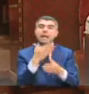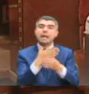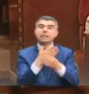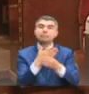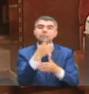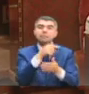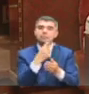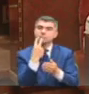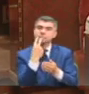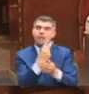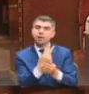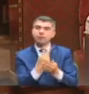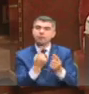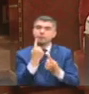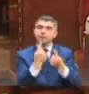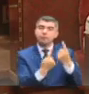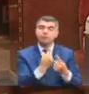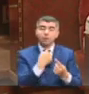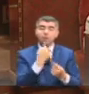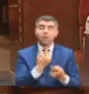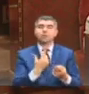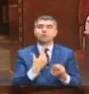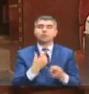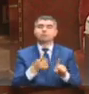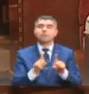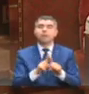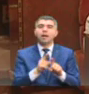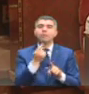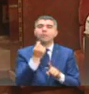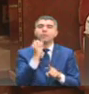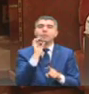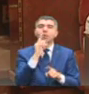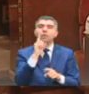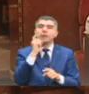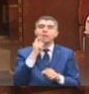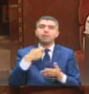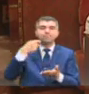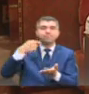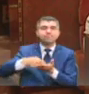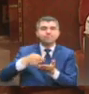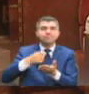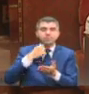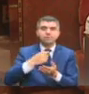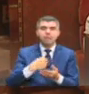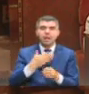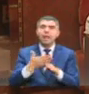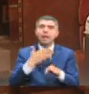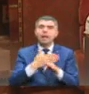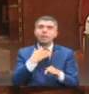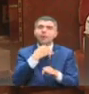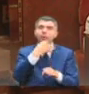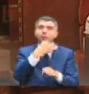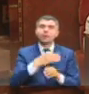بالنسبة لموضوع الأسعار سبق أن تكلمت حول هذا الموضوع وقلت بأن هذا الأمر